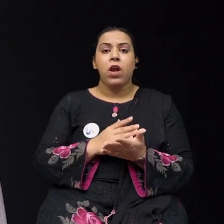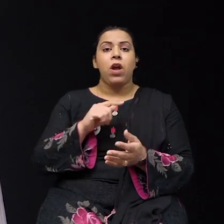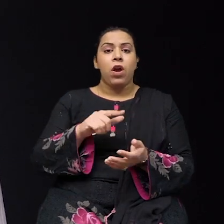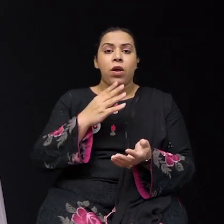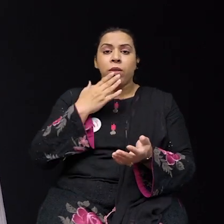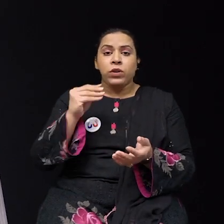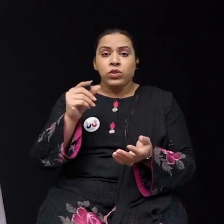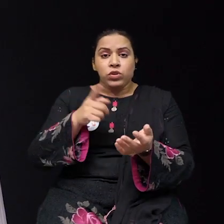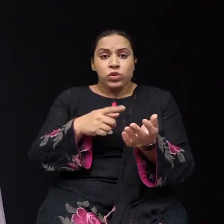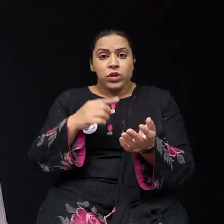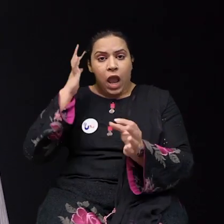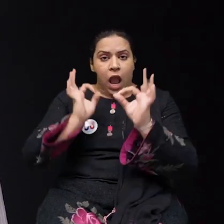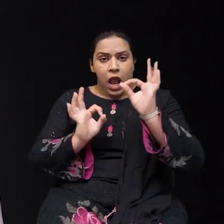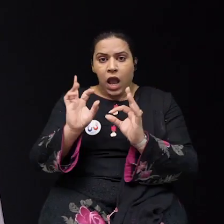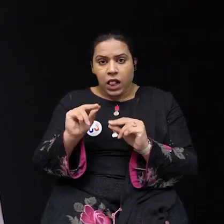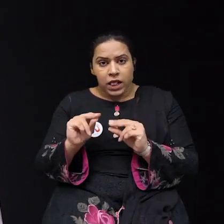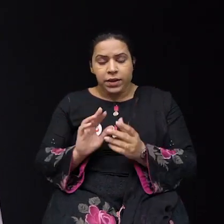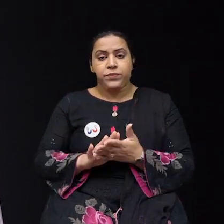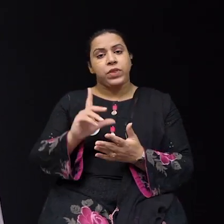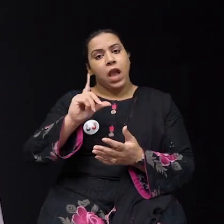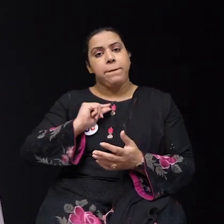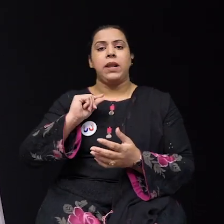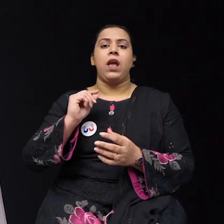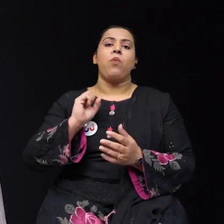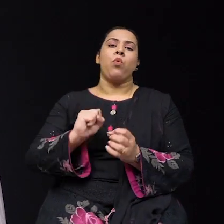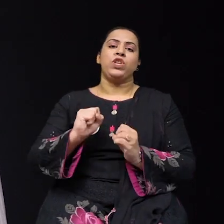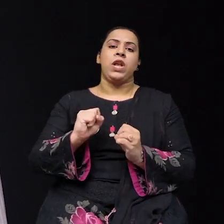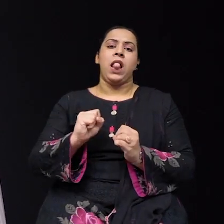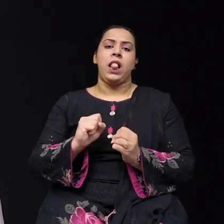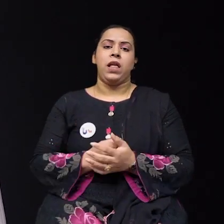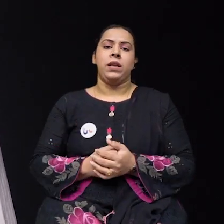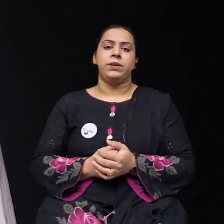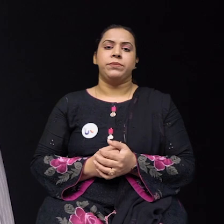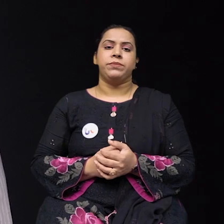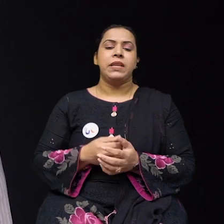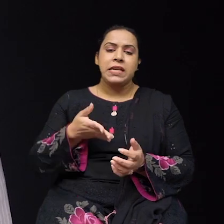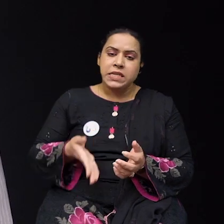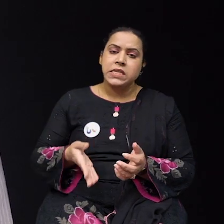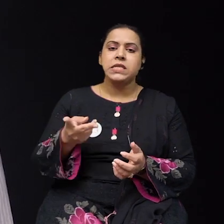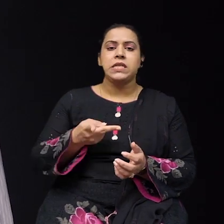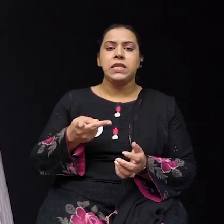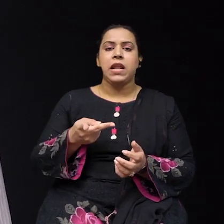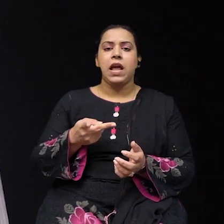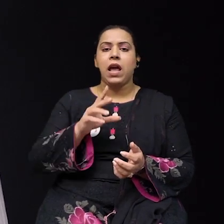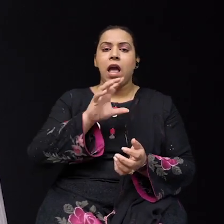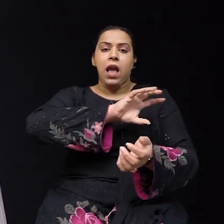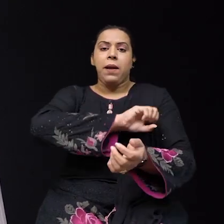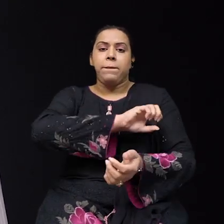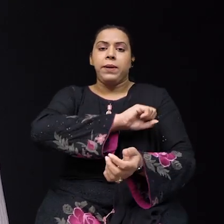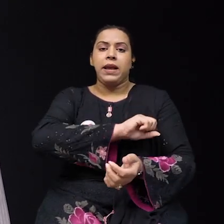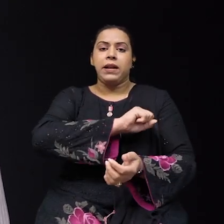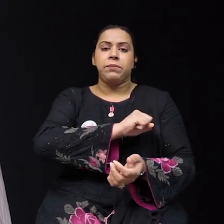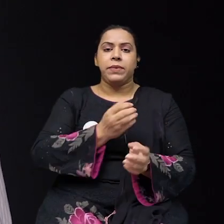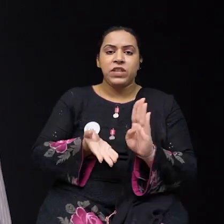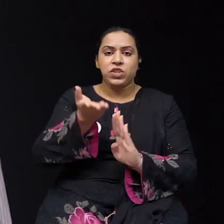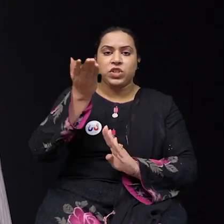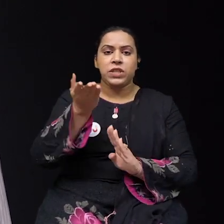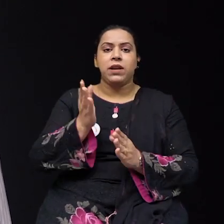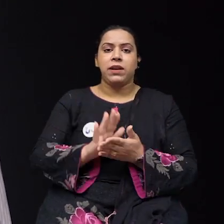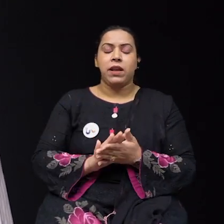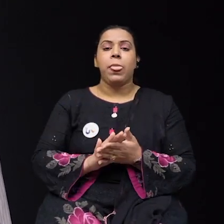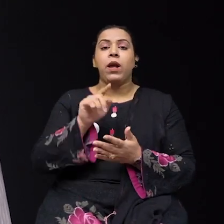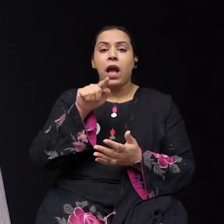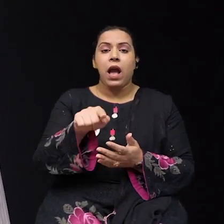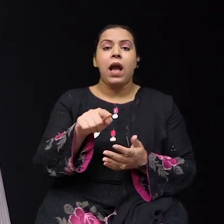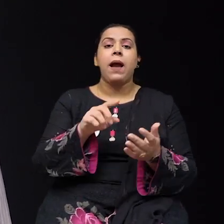کیا تو آپ نے اپنے لیے مشکلات پیدا کی۔ اسی طرح سے بلڈ پریشر ہے۔ اگر آپ کو بلڈ پریشر ہے اور آپ بلڈ پریشر